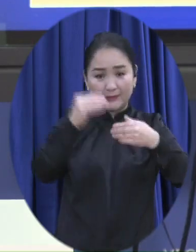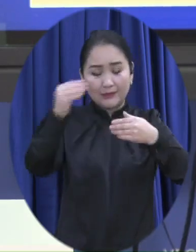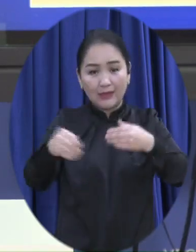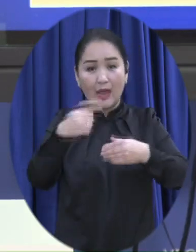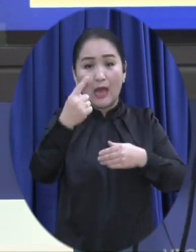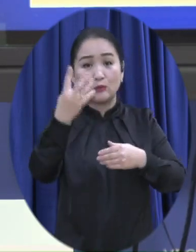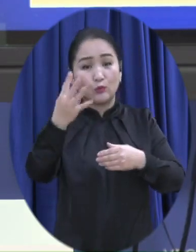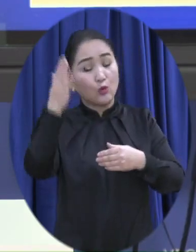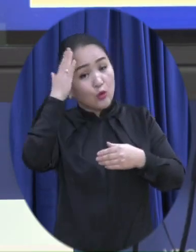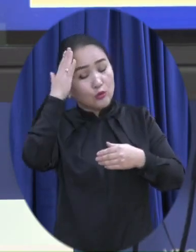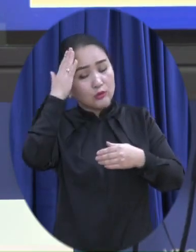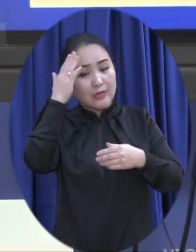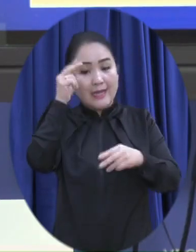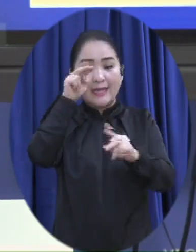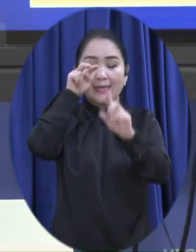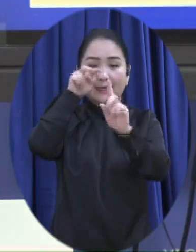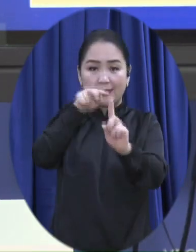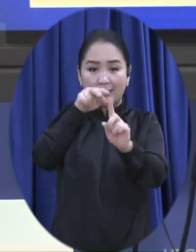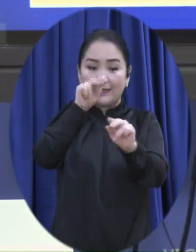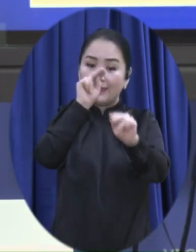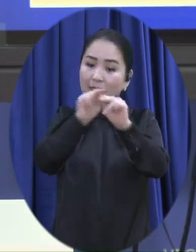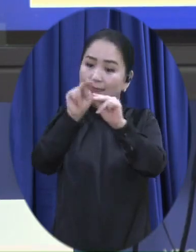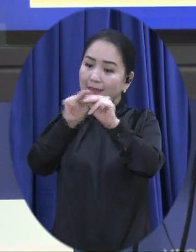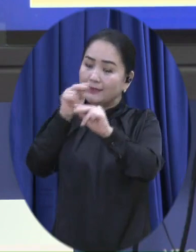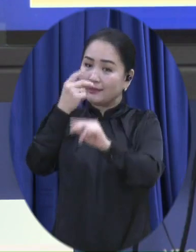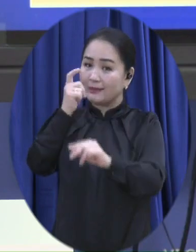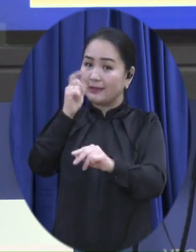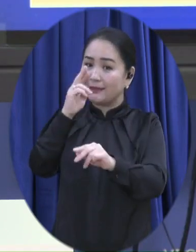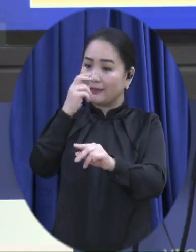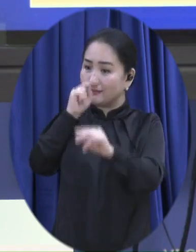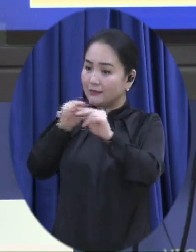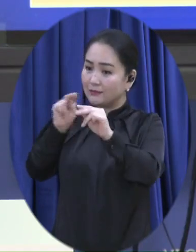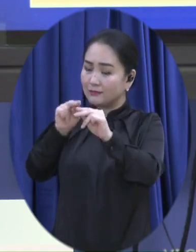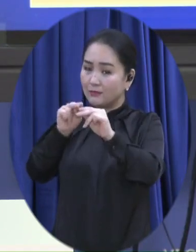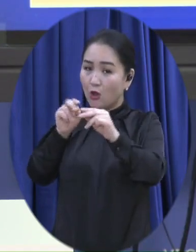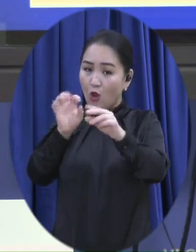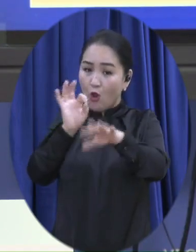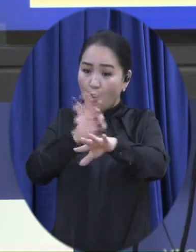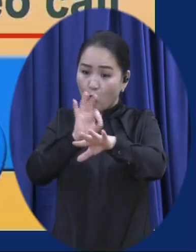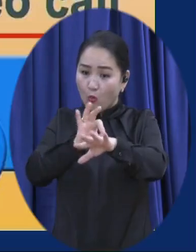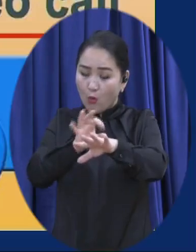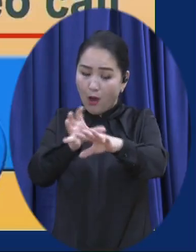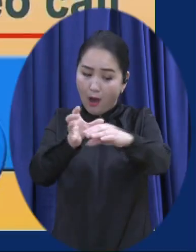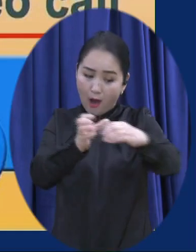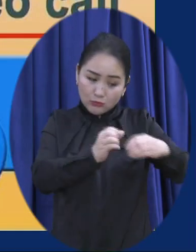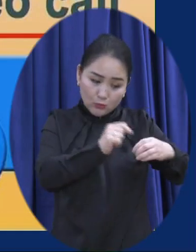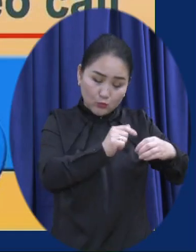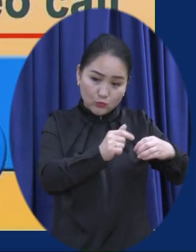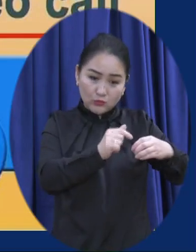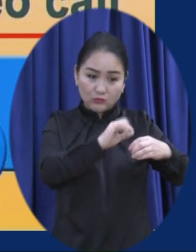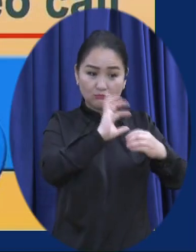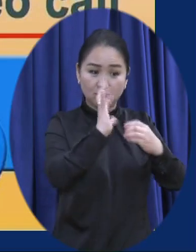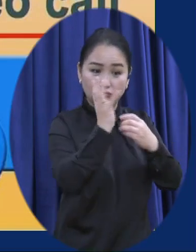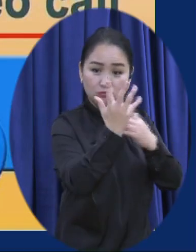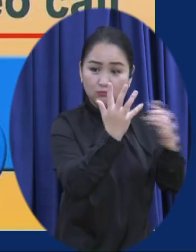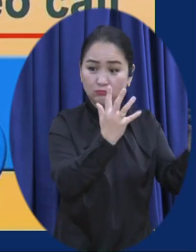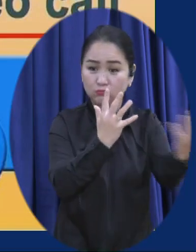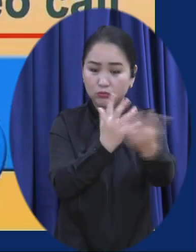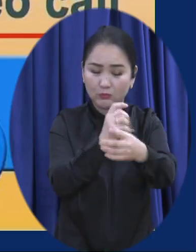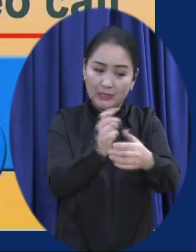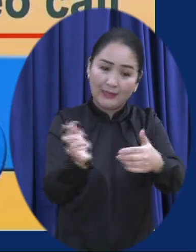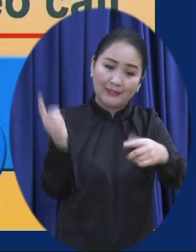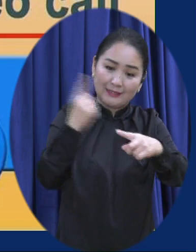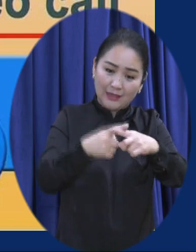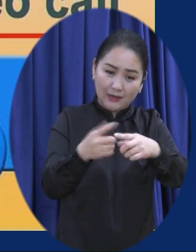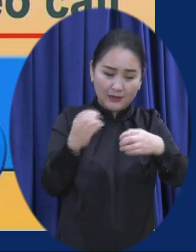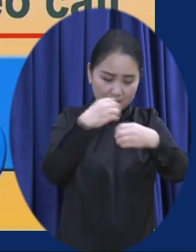байна. Энэ хяналтын 14 хоногт батлагдсан тохиолдлуудаа хяналтанд авсан хүмүүсээ дахин давтан шинжилгээ хийлгэх, дахинш нэмж хавдтал